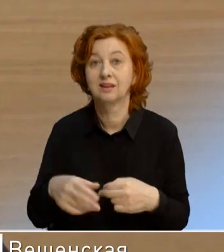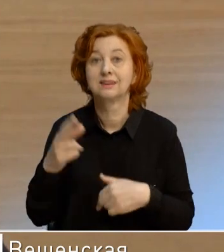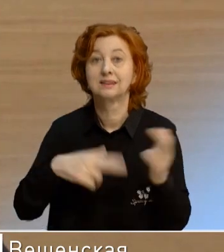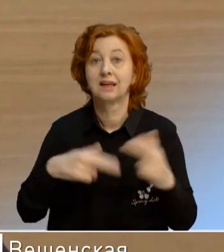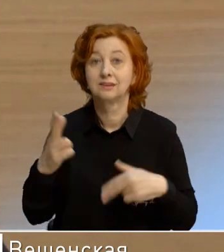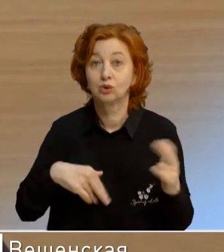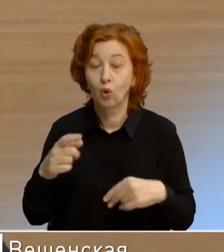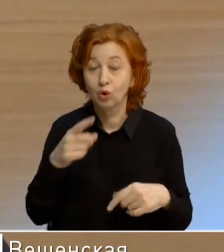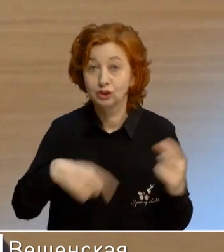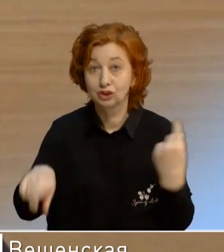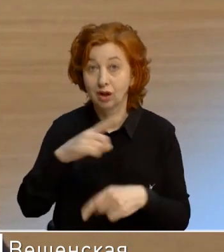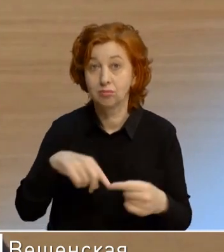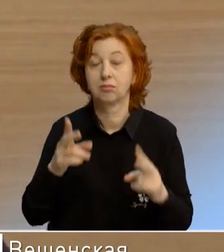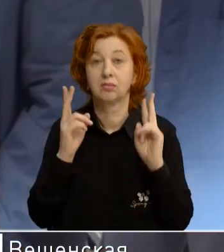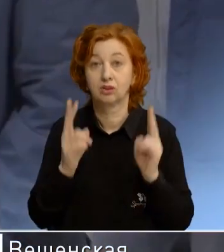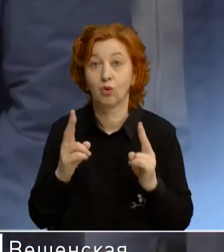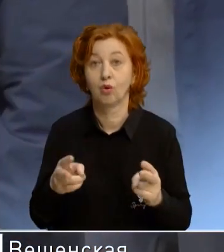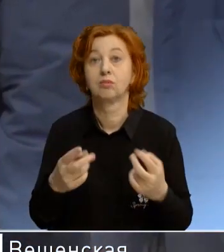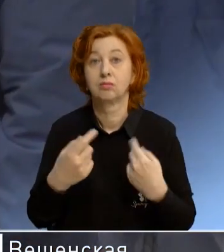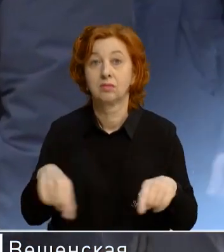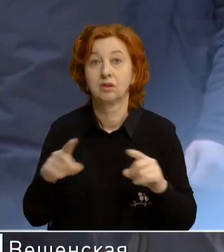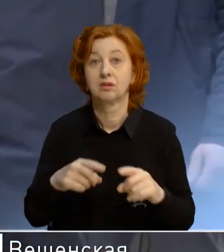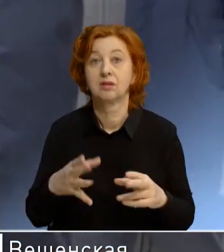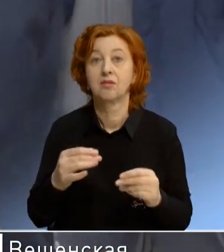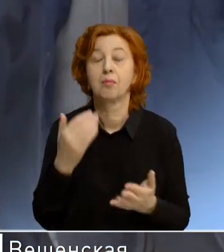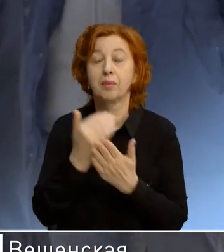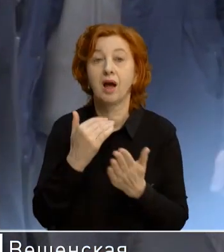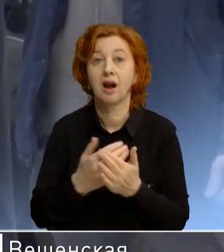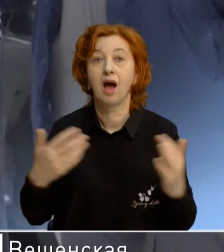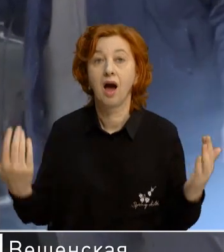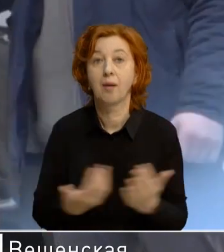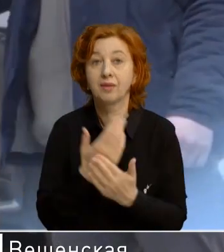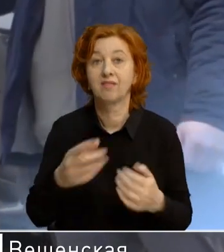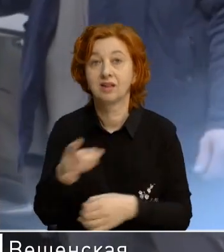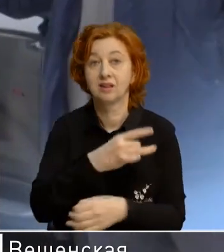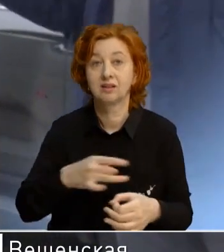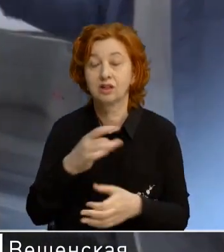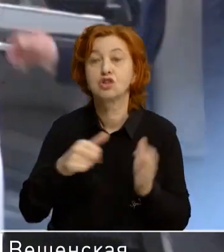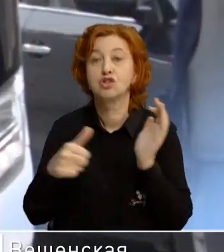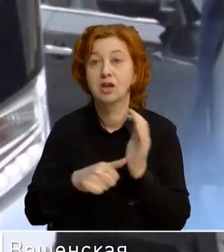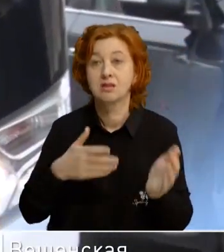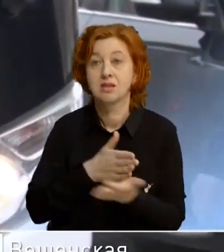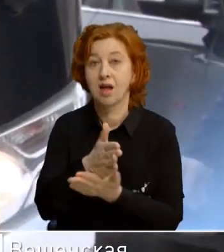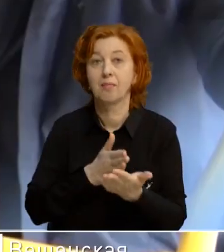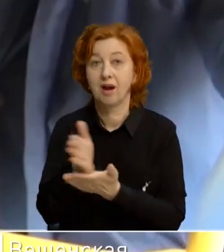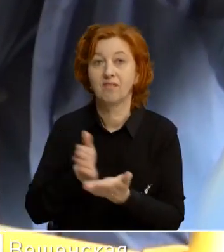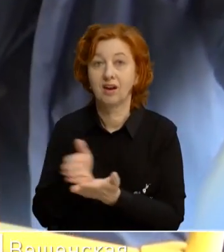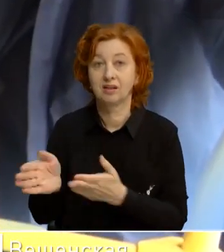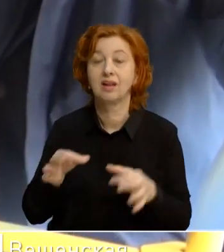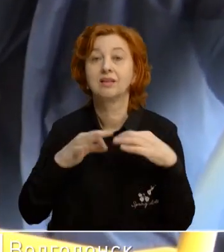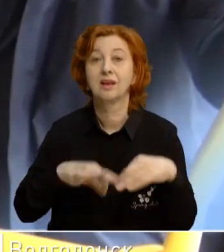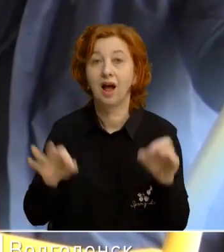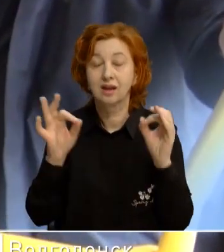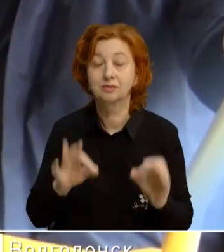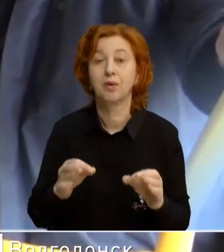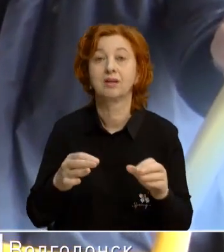другой копает канал, меня никогда не интересовал. В программе обновления Таганрога 6 направлений – туризм, транспортная